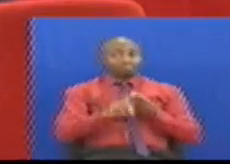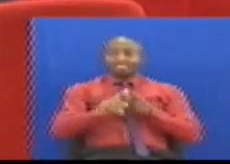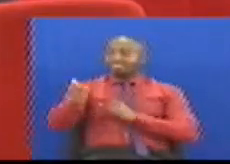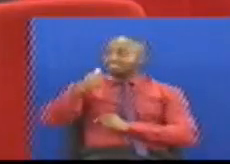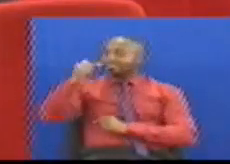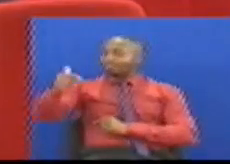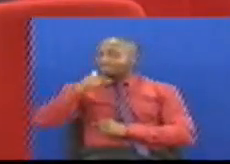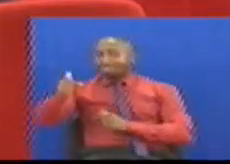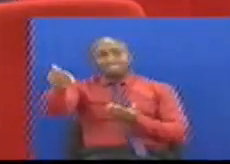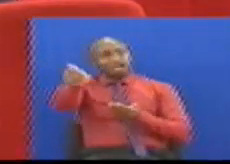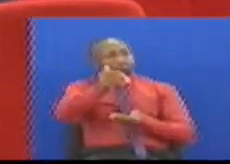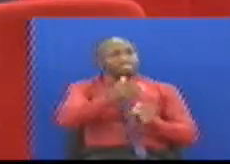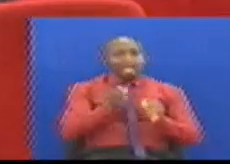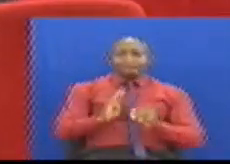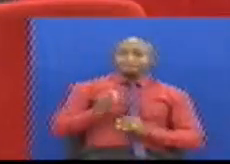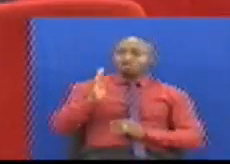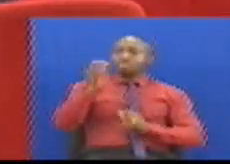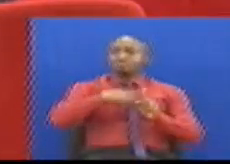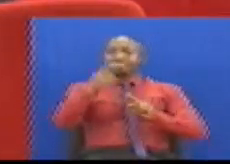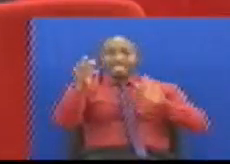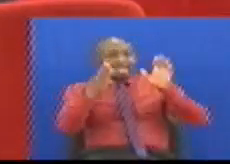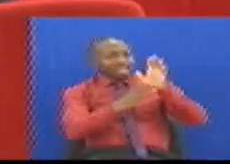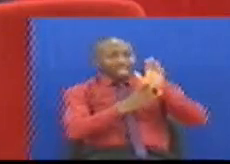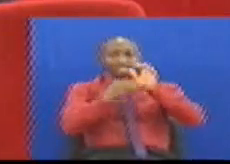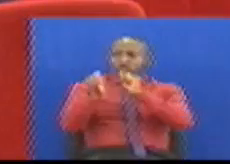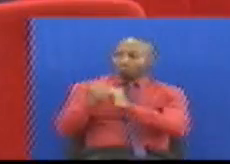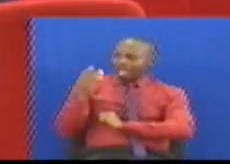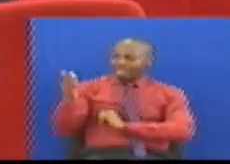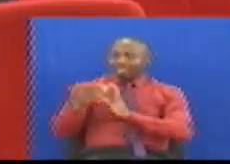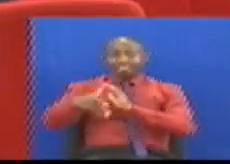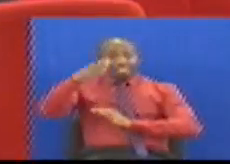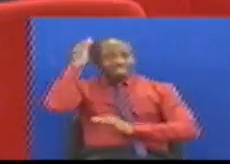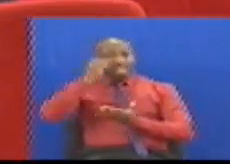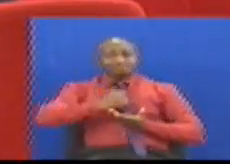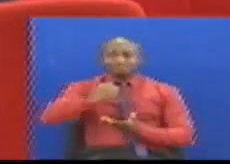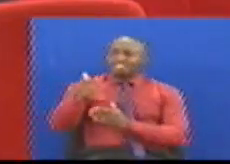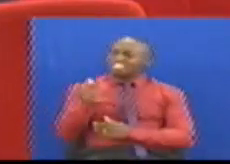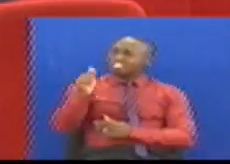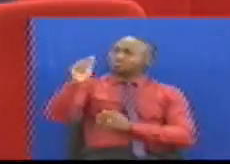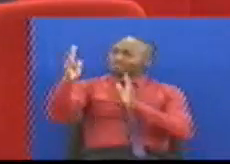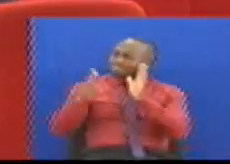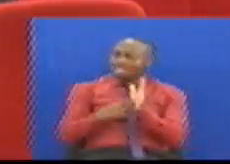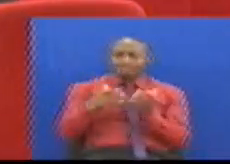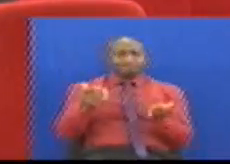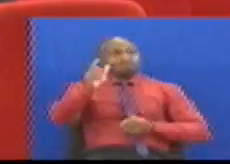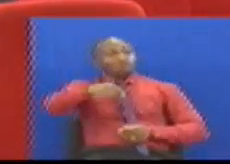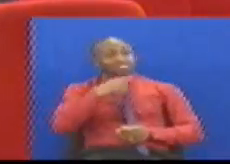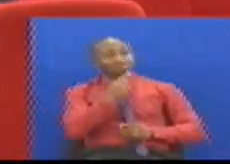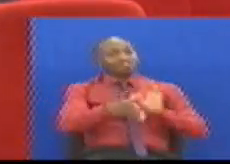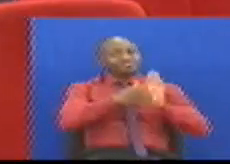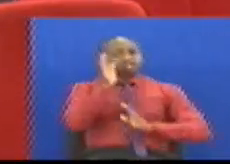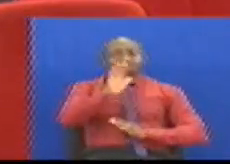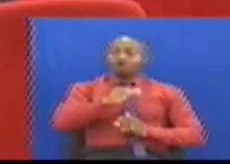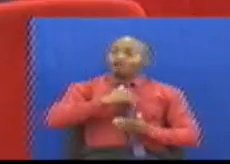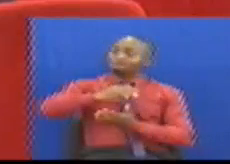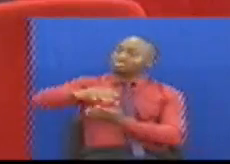TAMISEMI inakusanya bilioni 814, serikali inawapelekea trilioni 7. Kuna watu wanasema vyanzo vyao